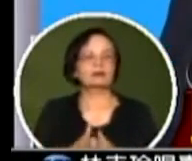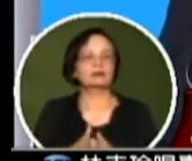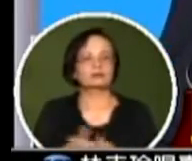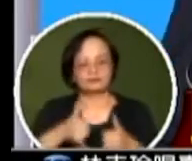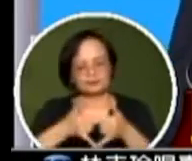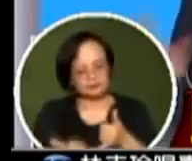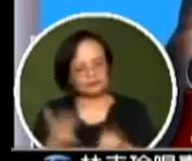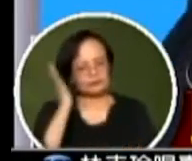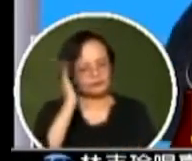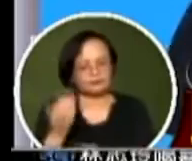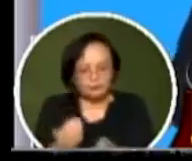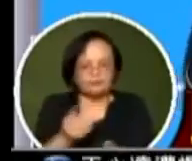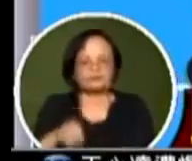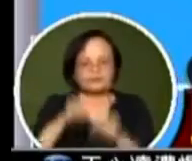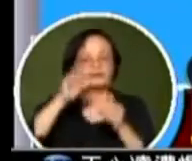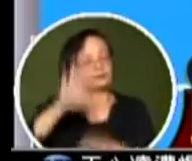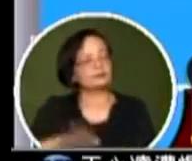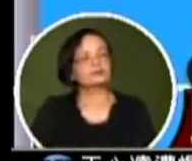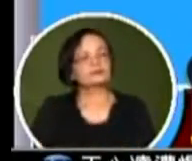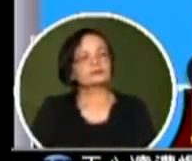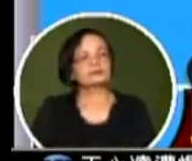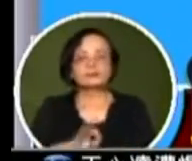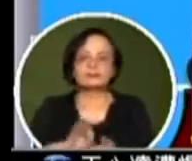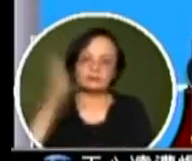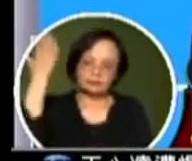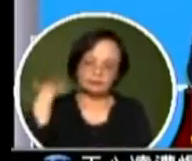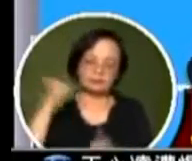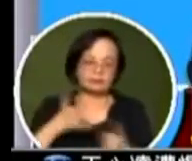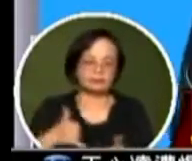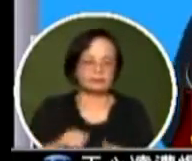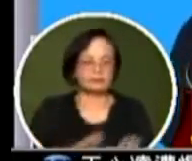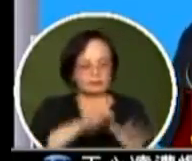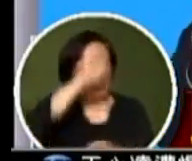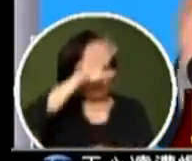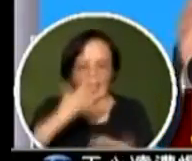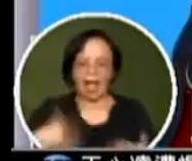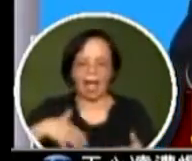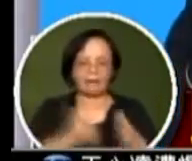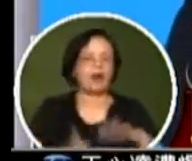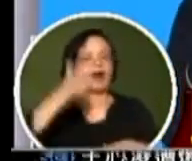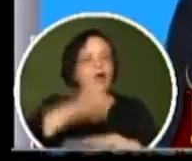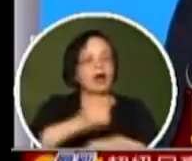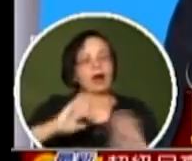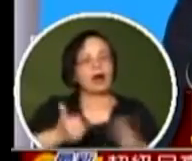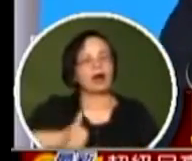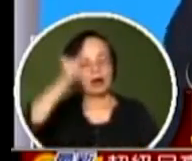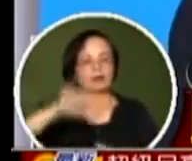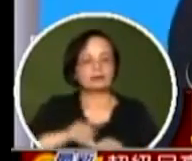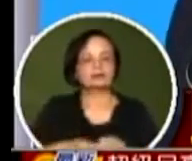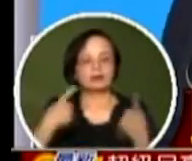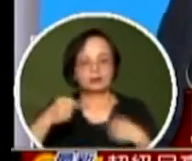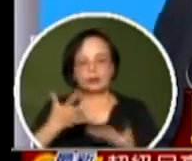子政府吼，即、這个内面咱用咱经过民进党来执政的时阵，政府官个学者专